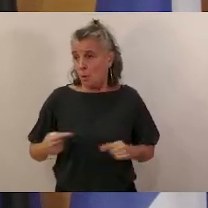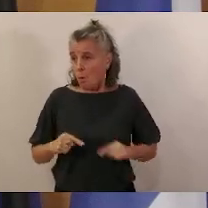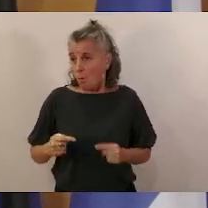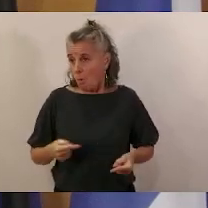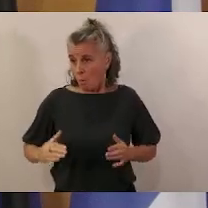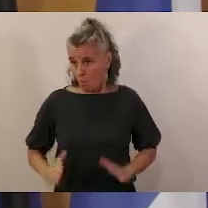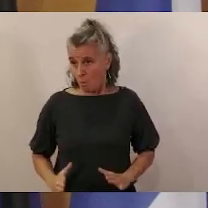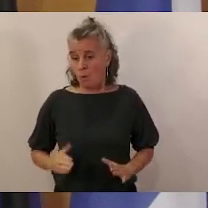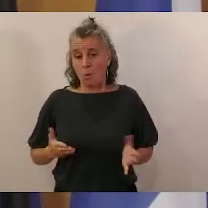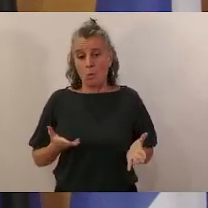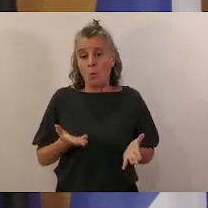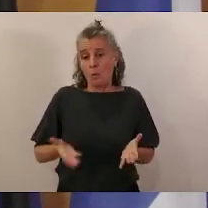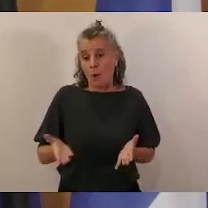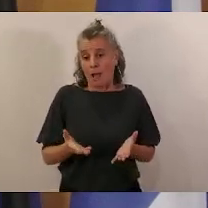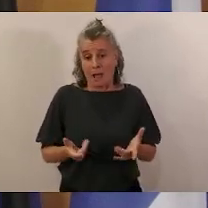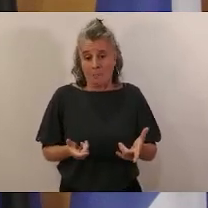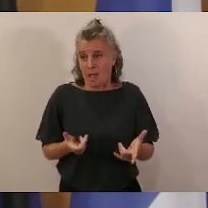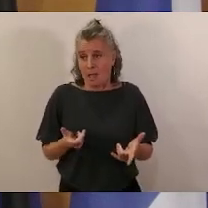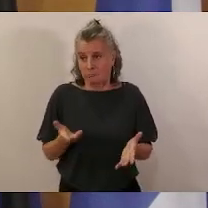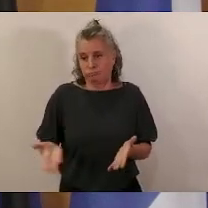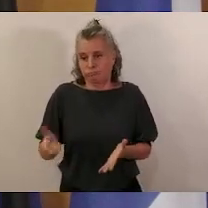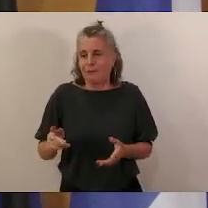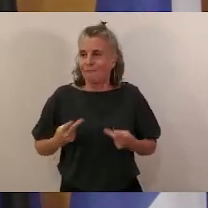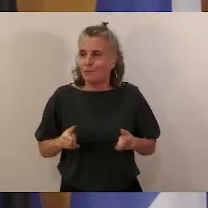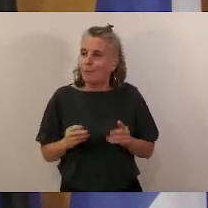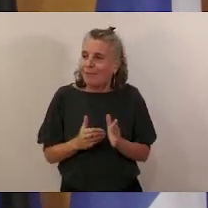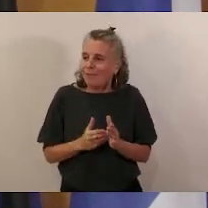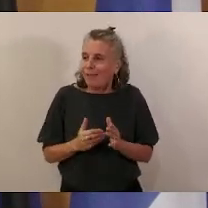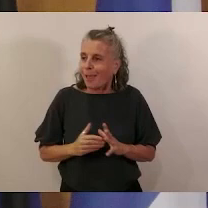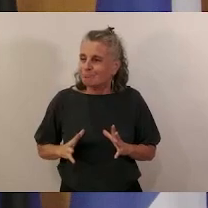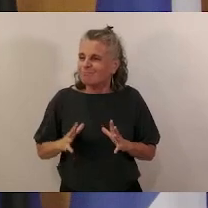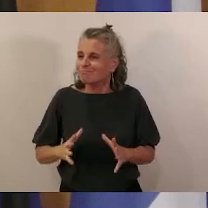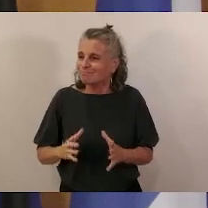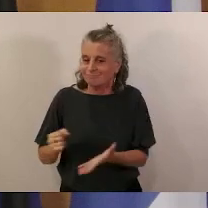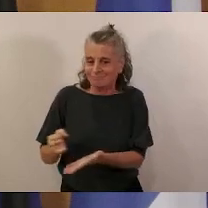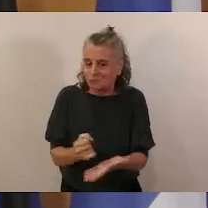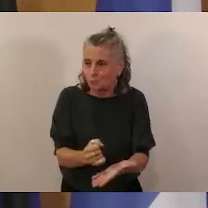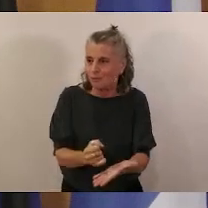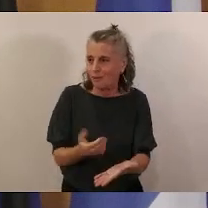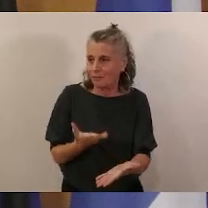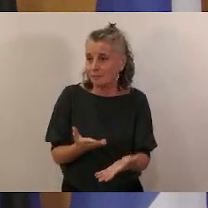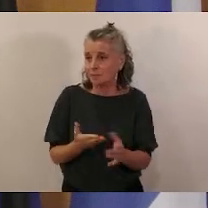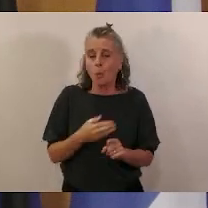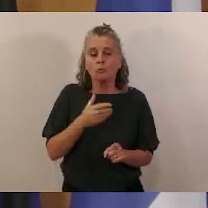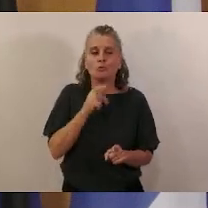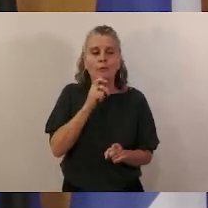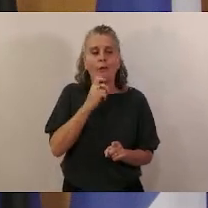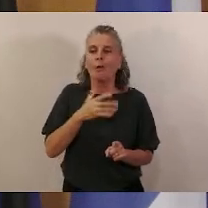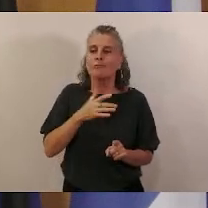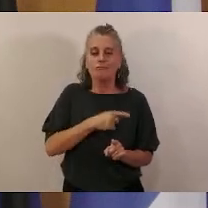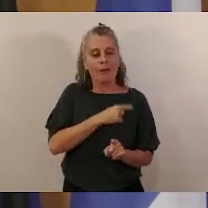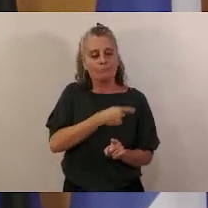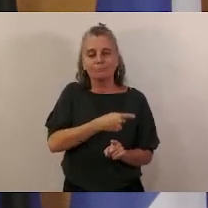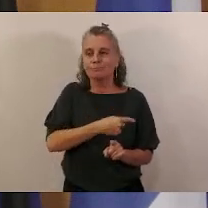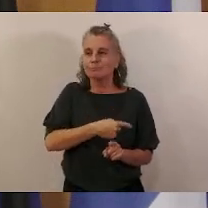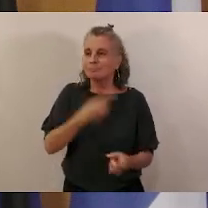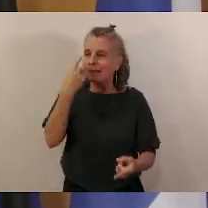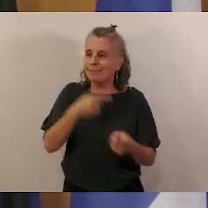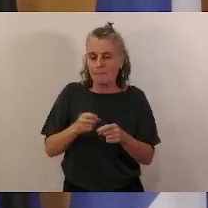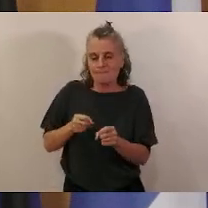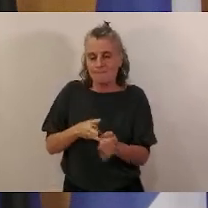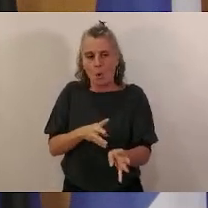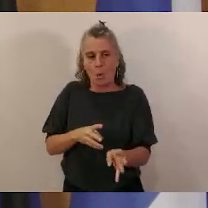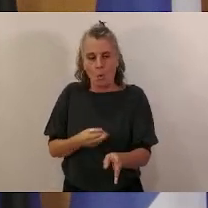et donc pleinement soutenue par la ville de Marseille. Donc on a parlé tout à l'heure des investissements dans les vélos cargo, et là c'est l'aide